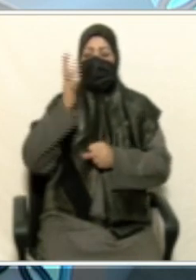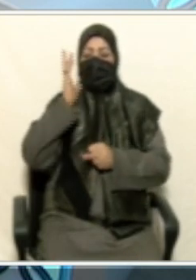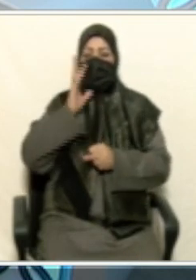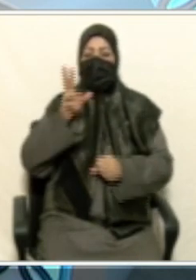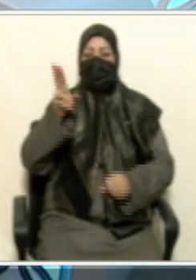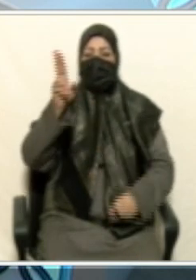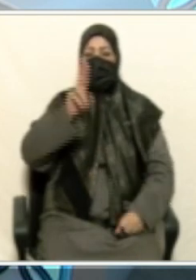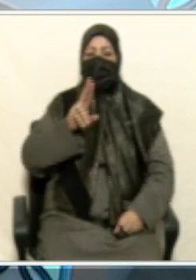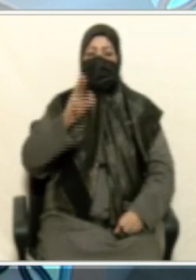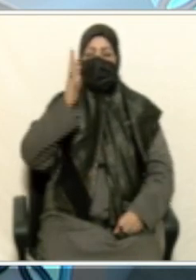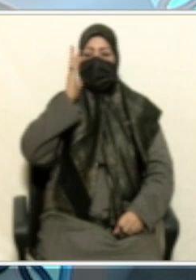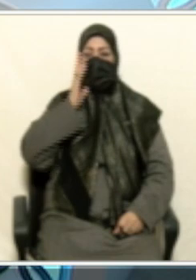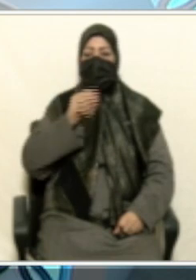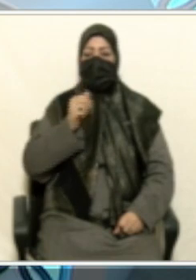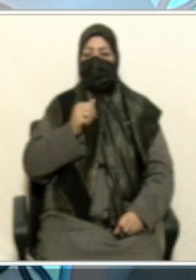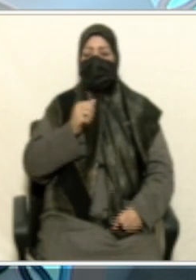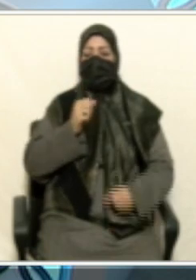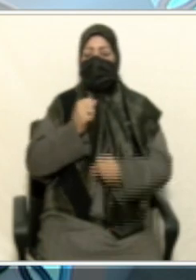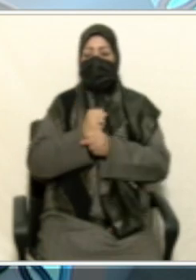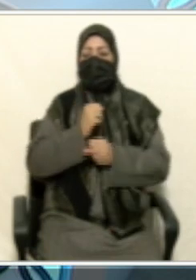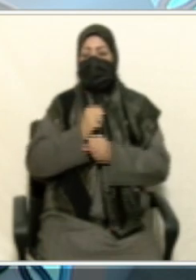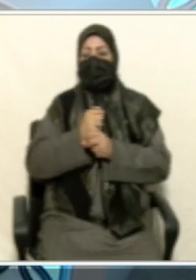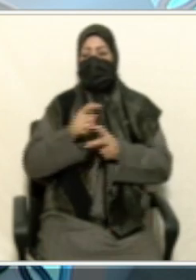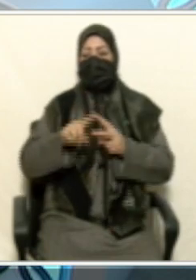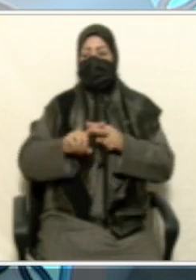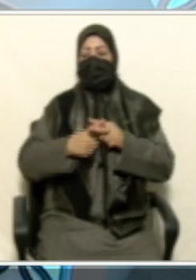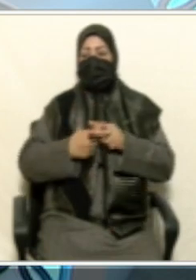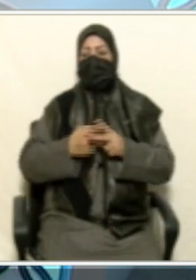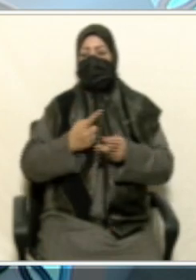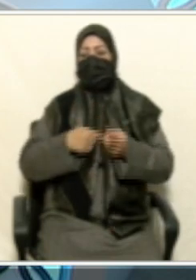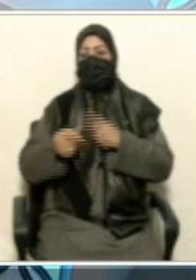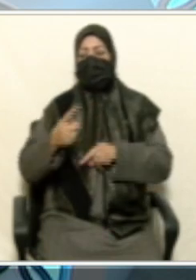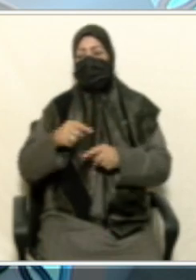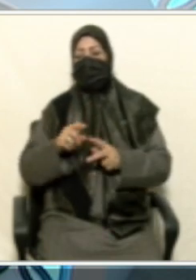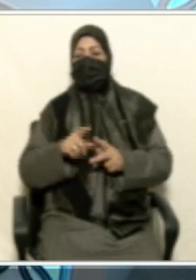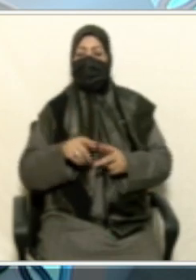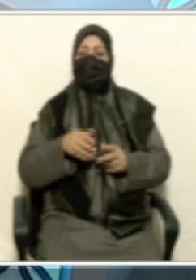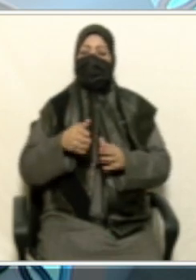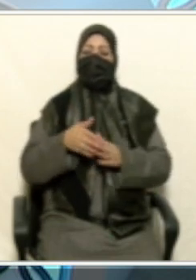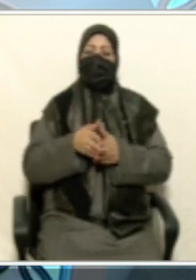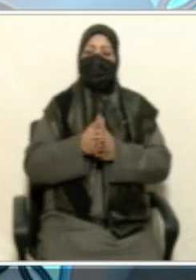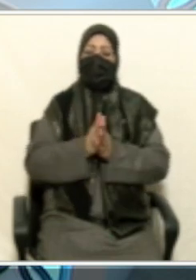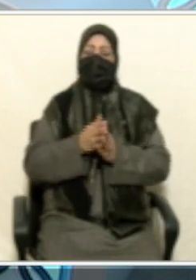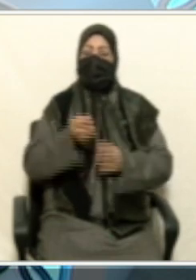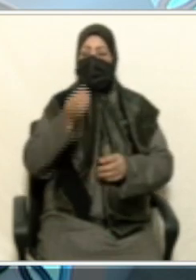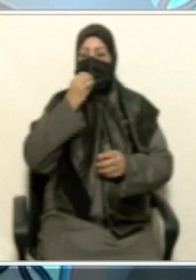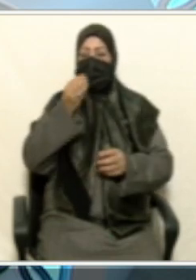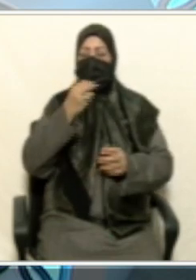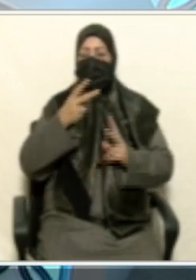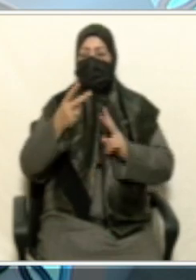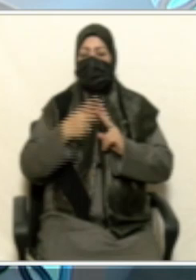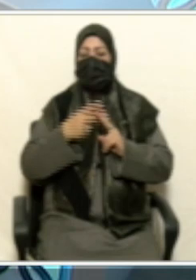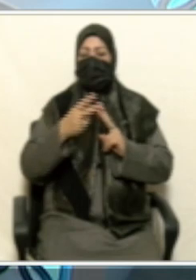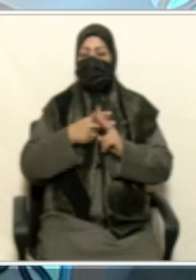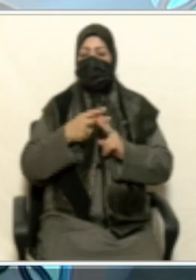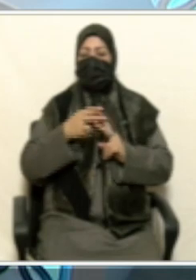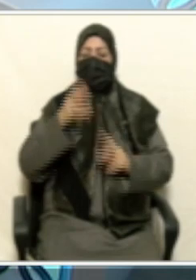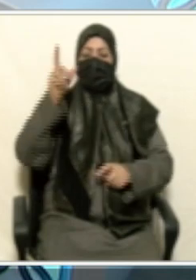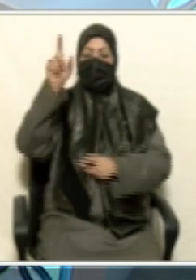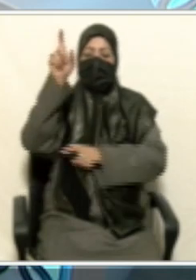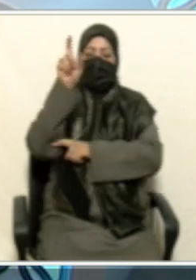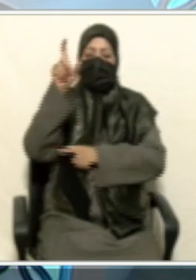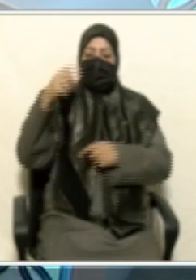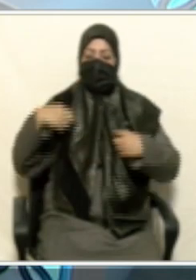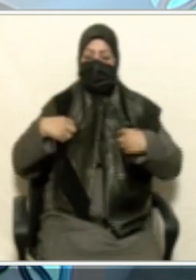الورش بانواعها واصحاب المطاعم يأتون يصلون في المسجد بملابس العمل وهي متشبهه